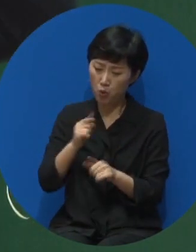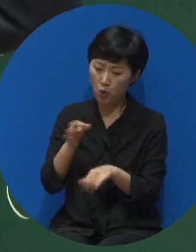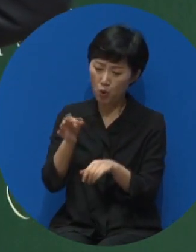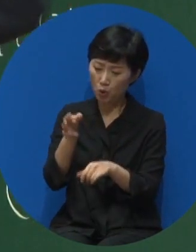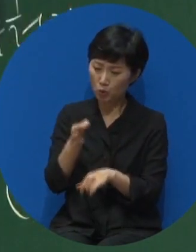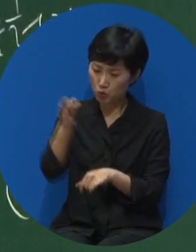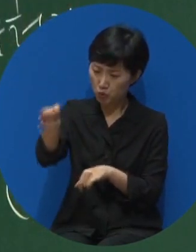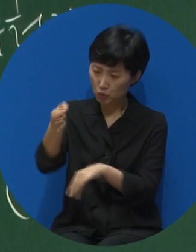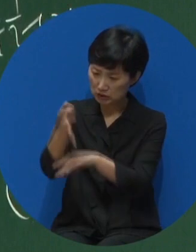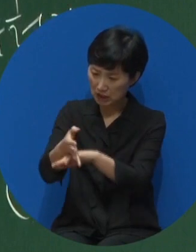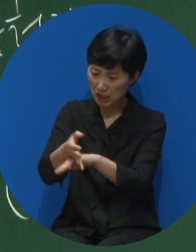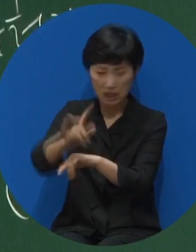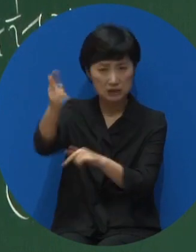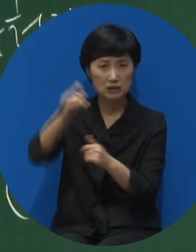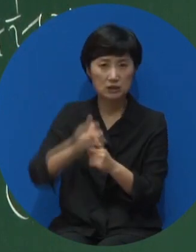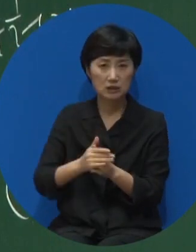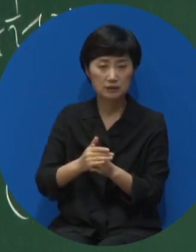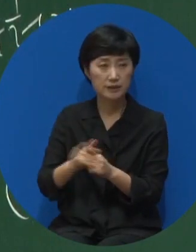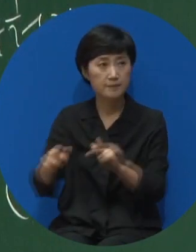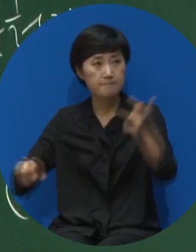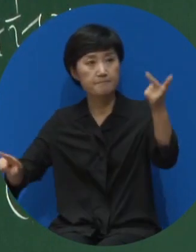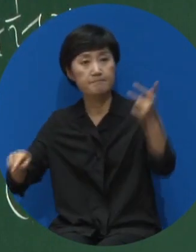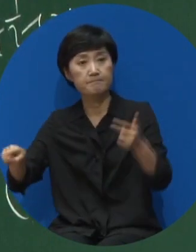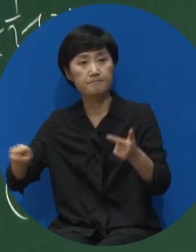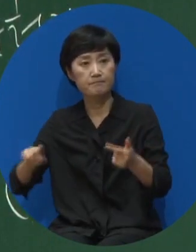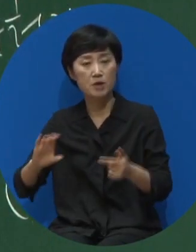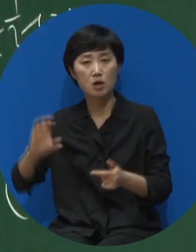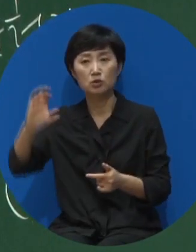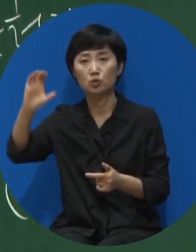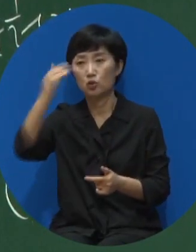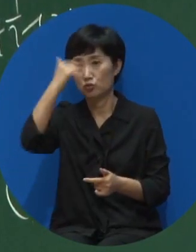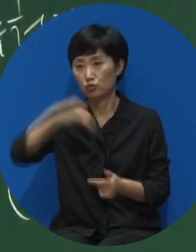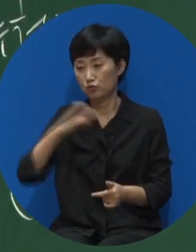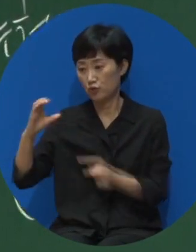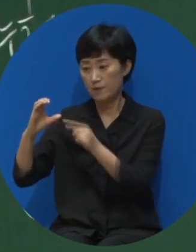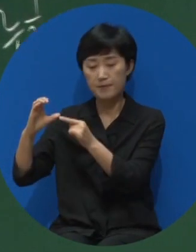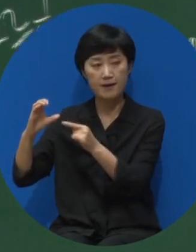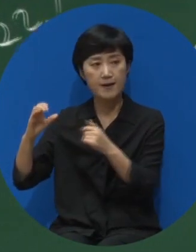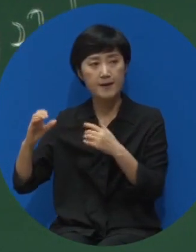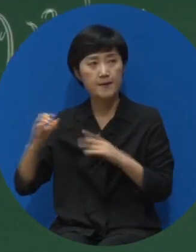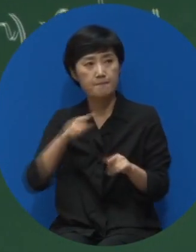마르틴 루트를 사형선고를 내립니다. 거기에 正統教会派っていう人たちが